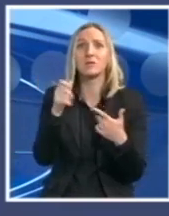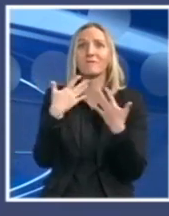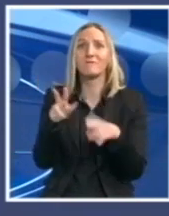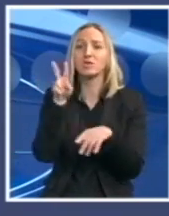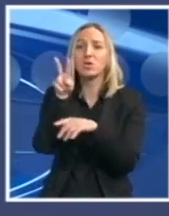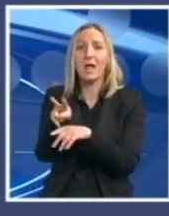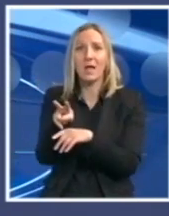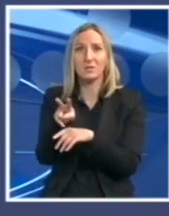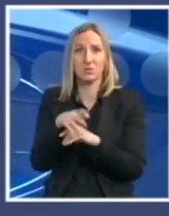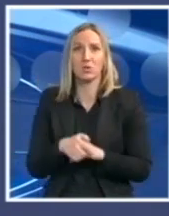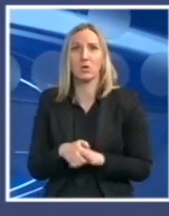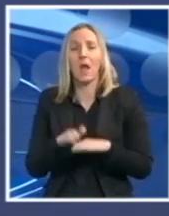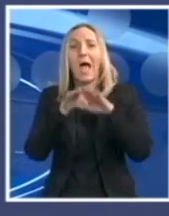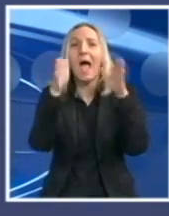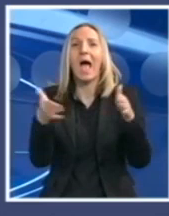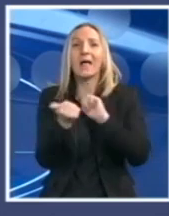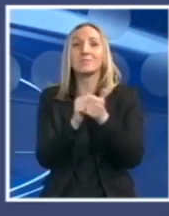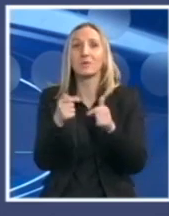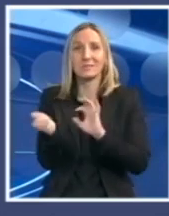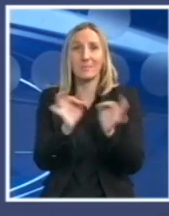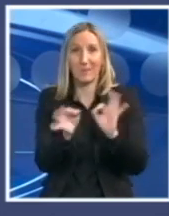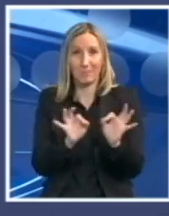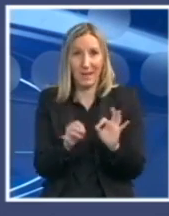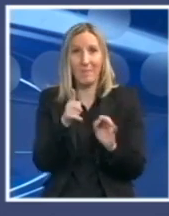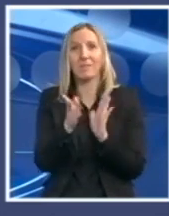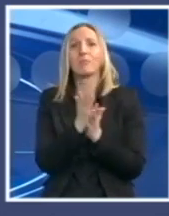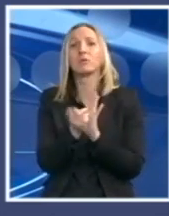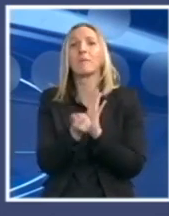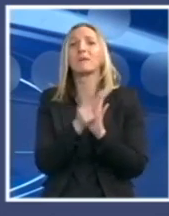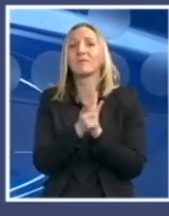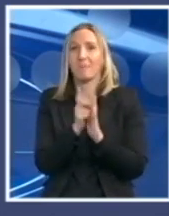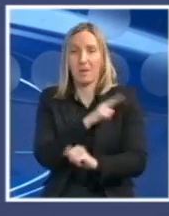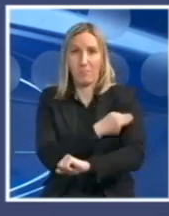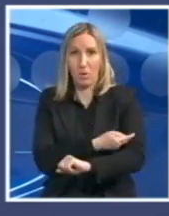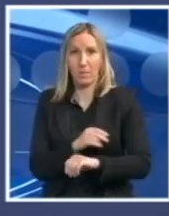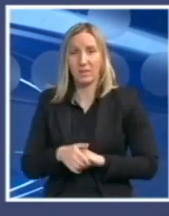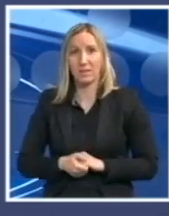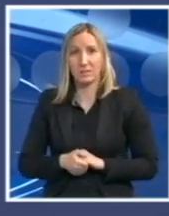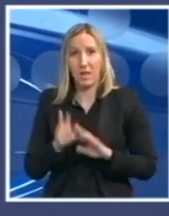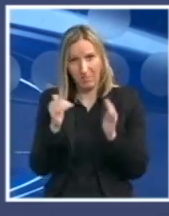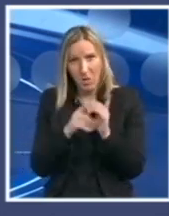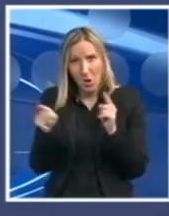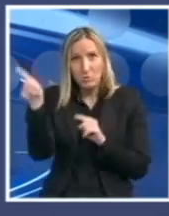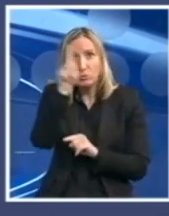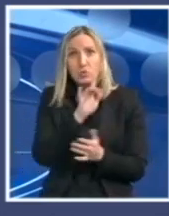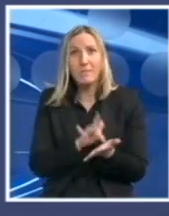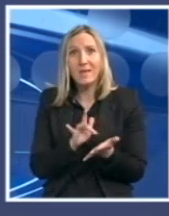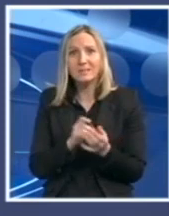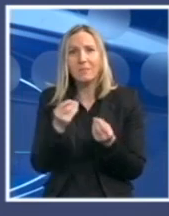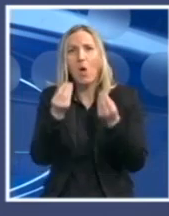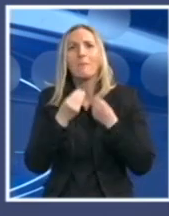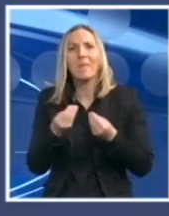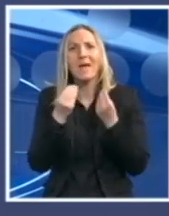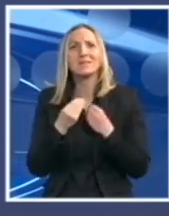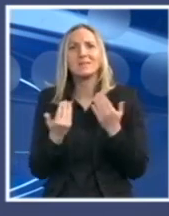hala sportova se priprema u privremenu bolnicu. I ako da li ima još takvih mesta? I ako možete da pojasnite malo ovu